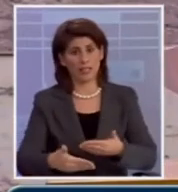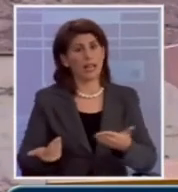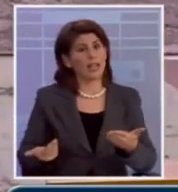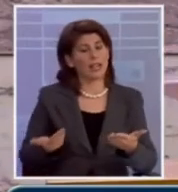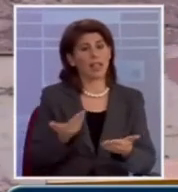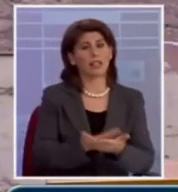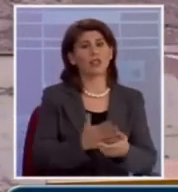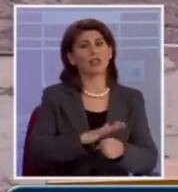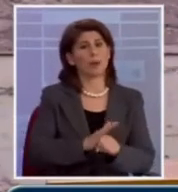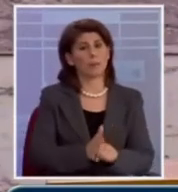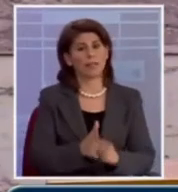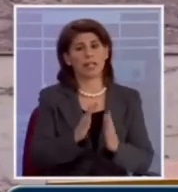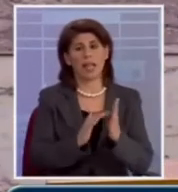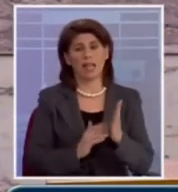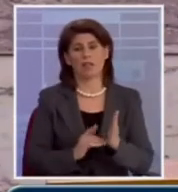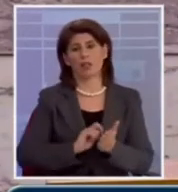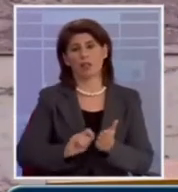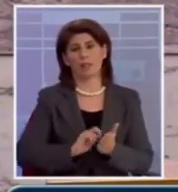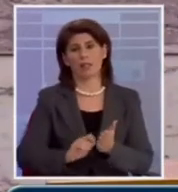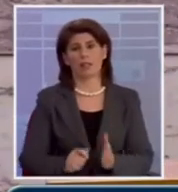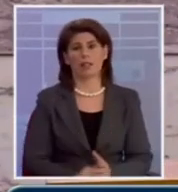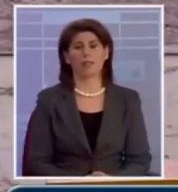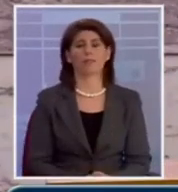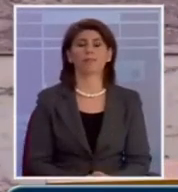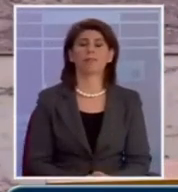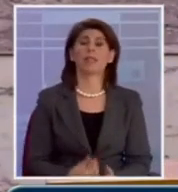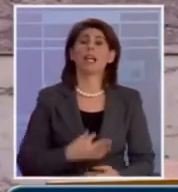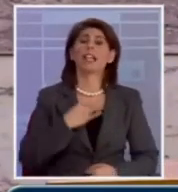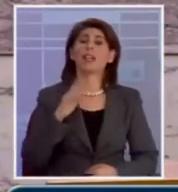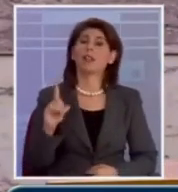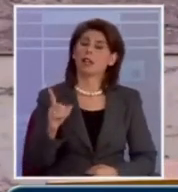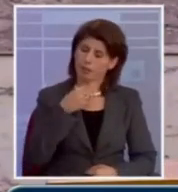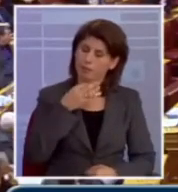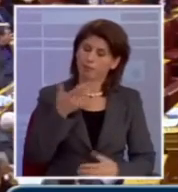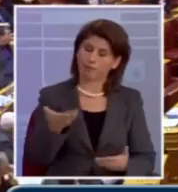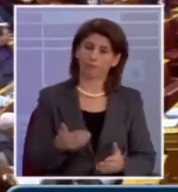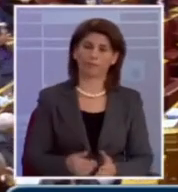να κατατεθεί το πλήρες έγγραφο για τα πρακτικά. Κύριε Δραγασάκη, έχετε το λόγο.